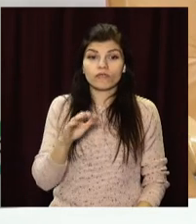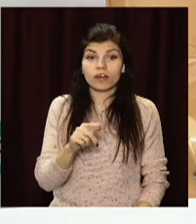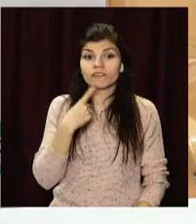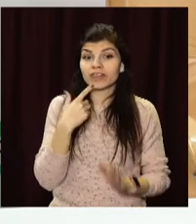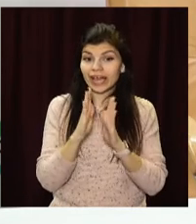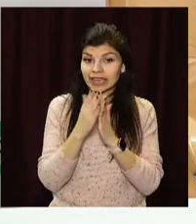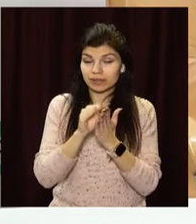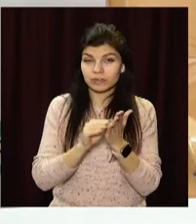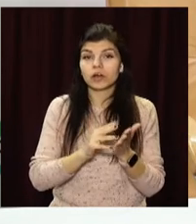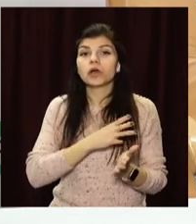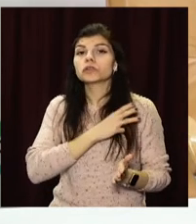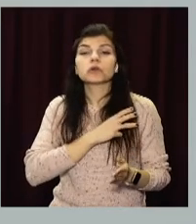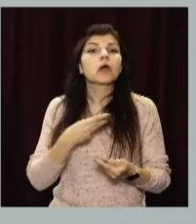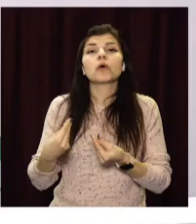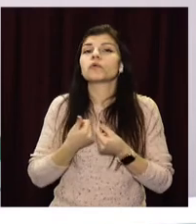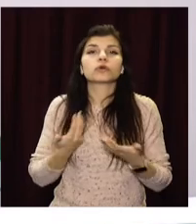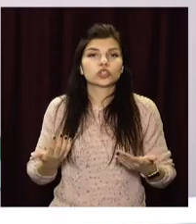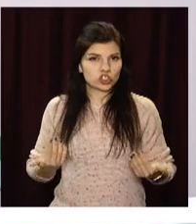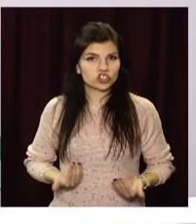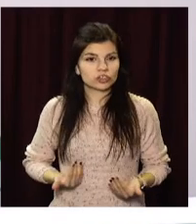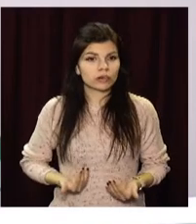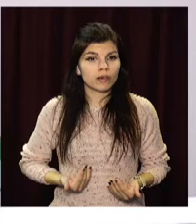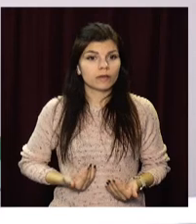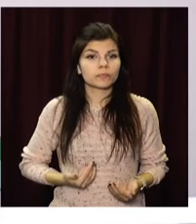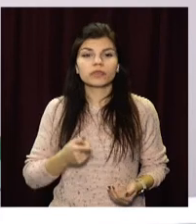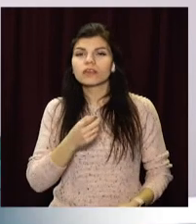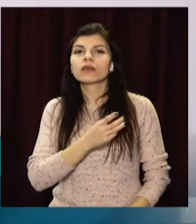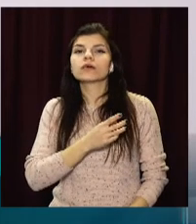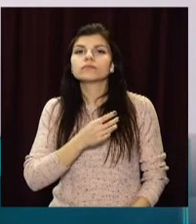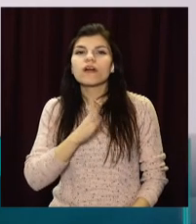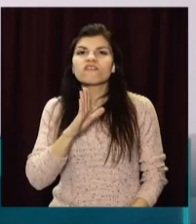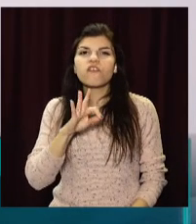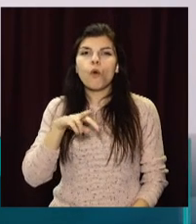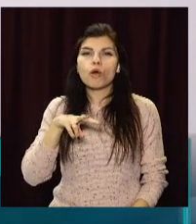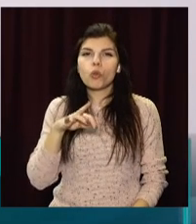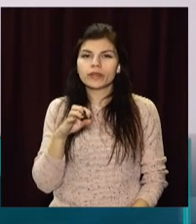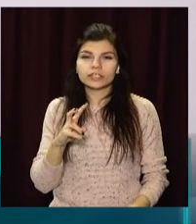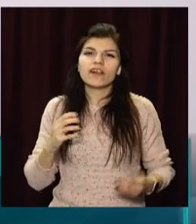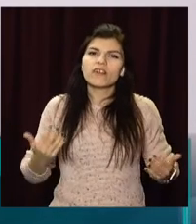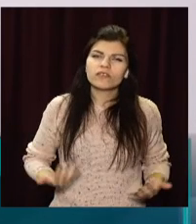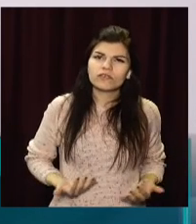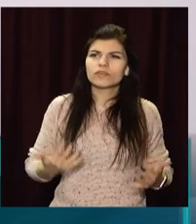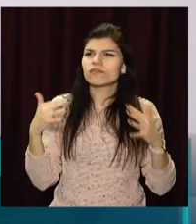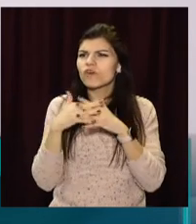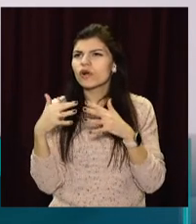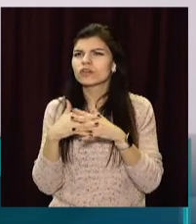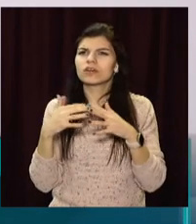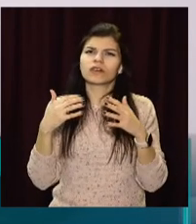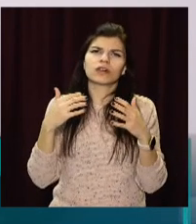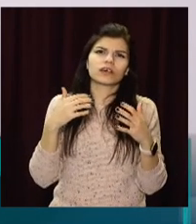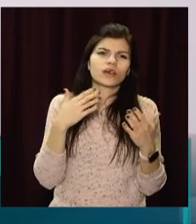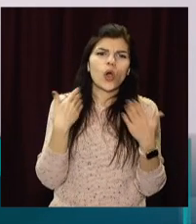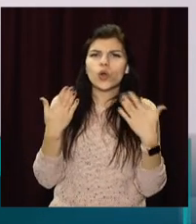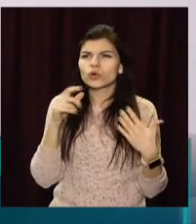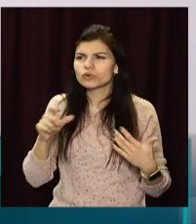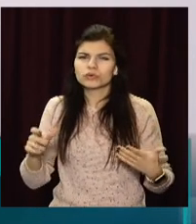написання книги її надихнуло життя. Волонтерство, життя, війна, Майдан, стосунки